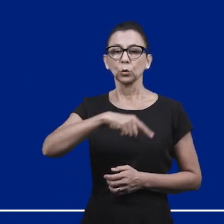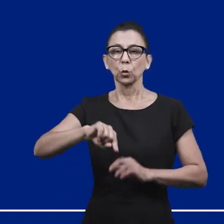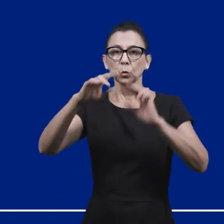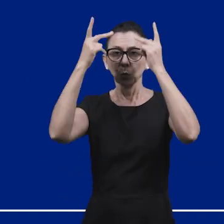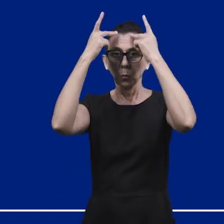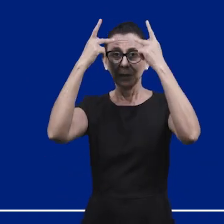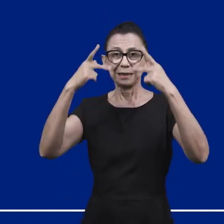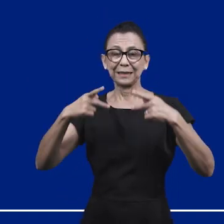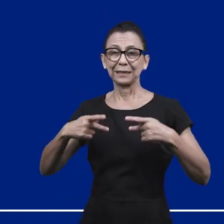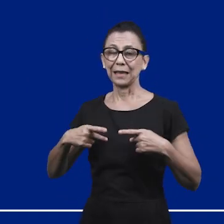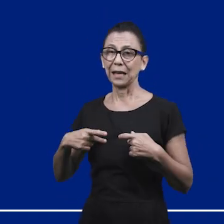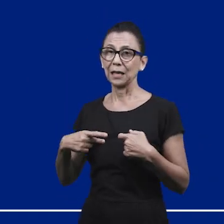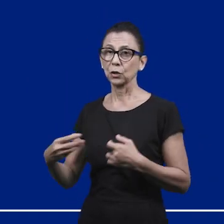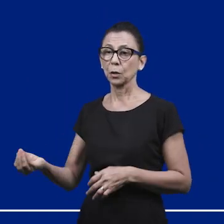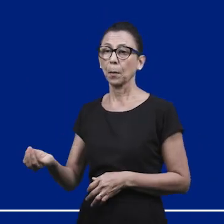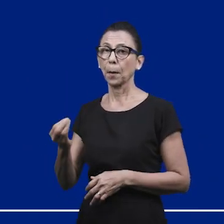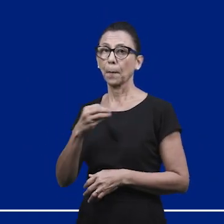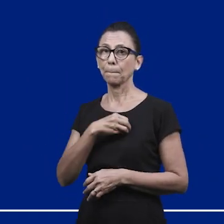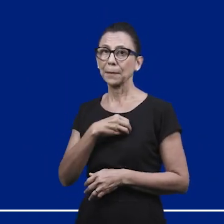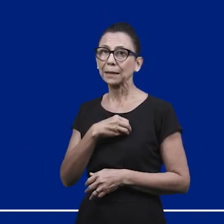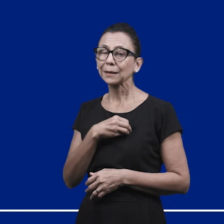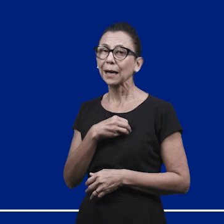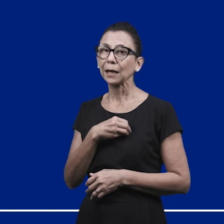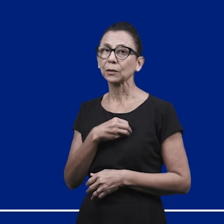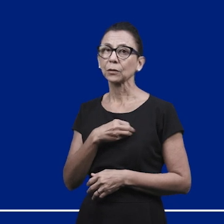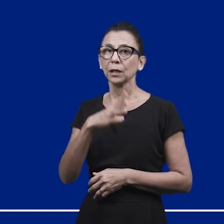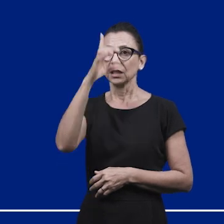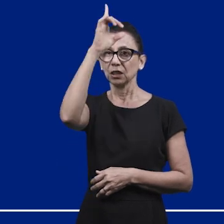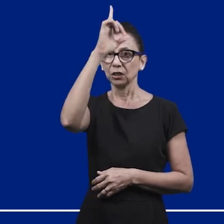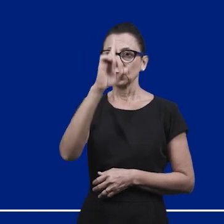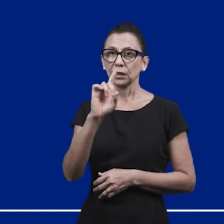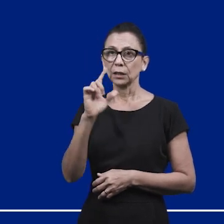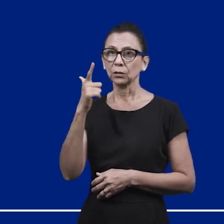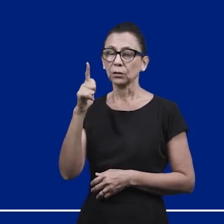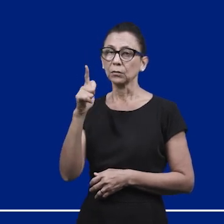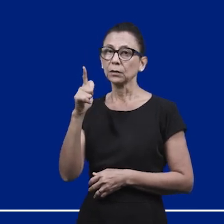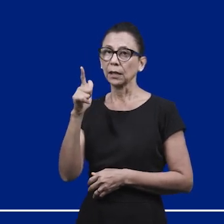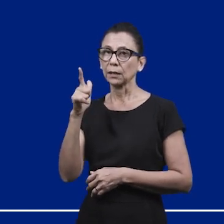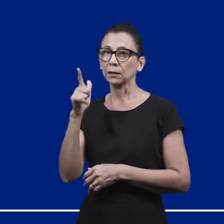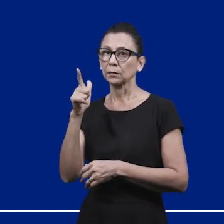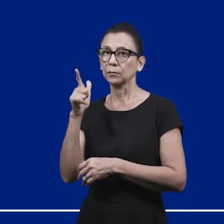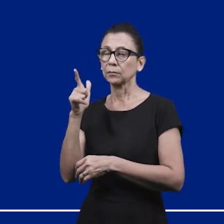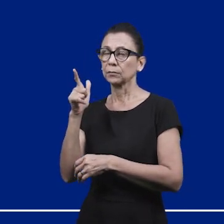afin de pouvoir continuer à aborder ce sujet. Car tous ont péché,